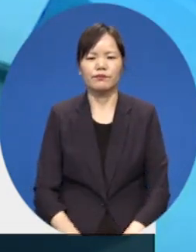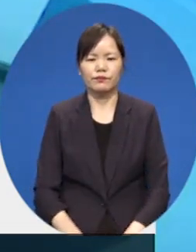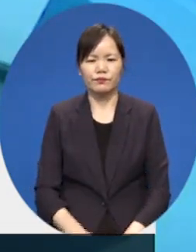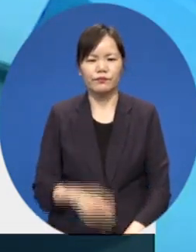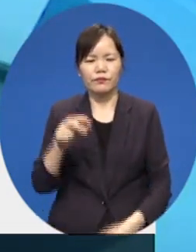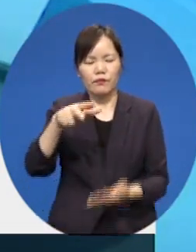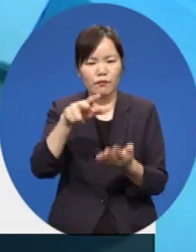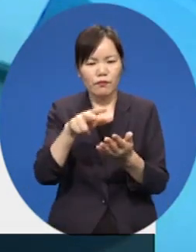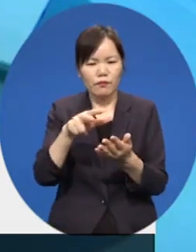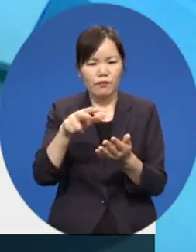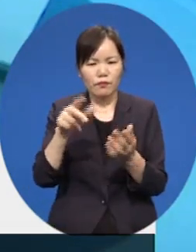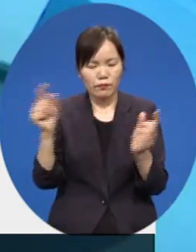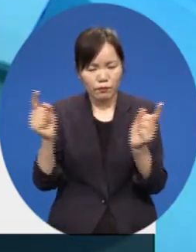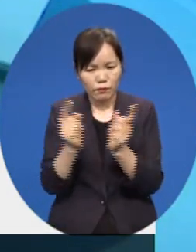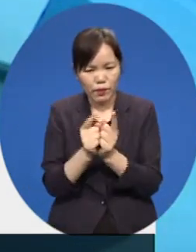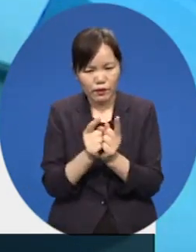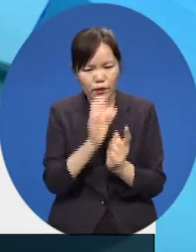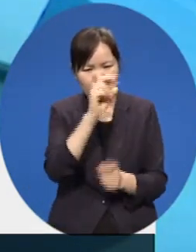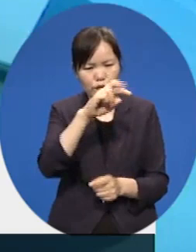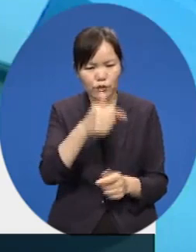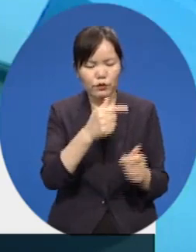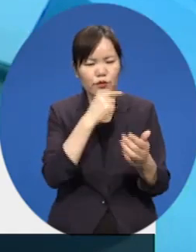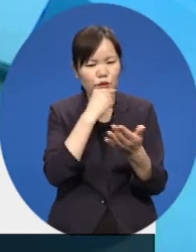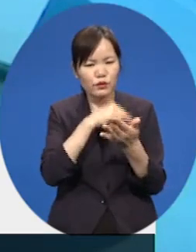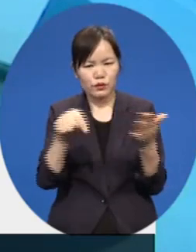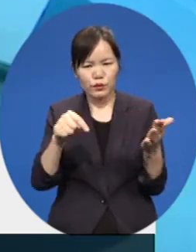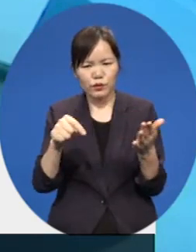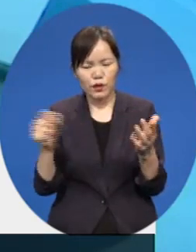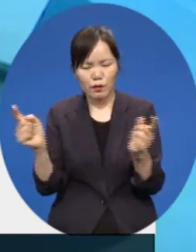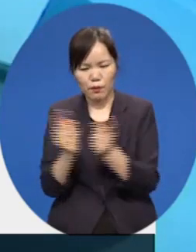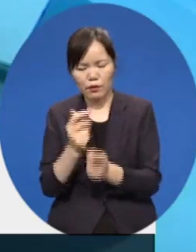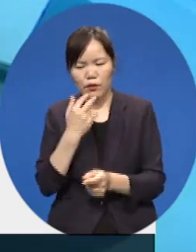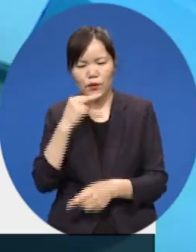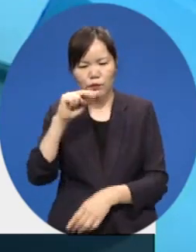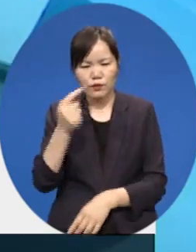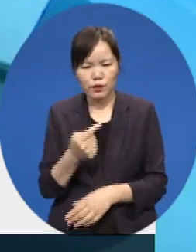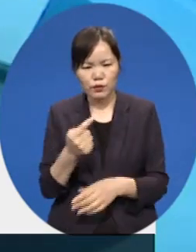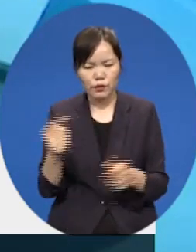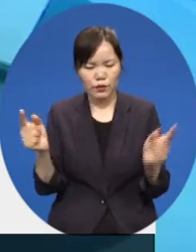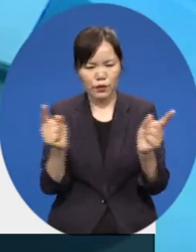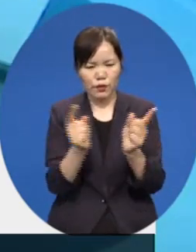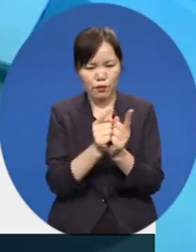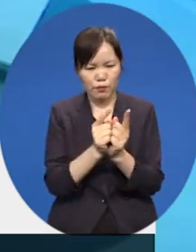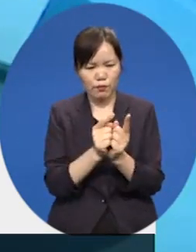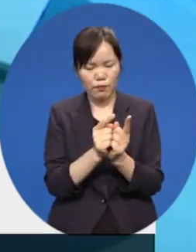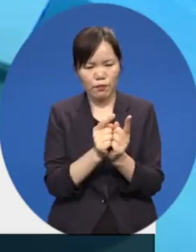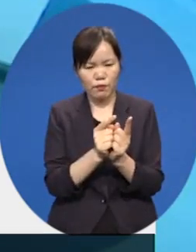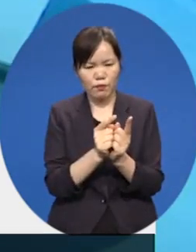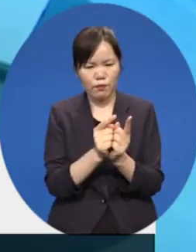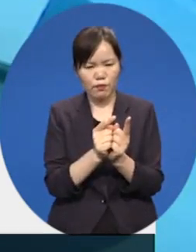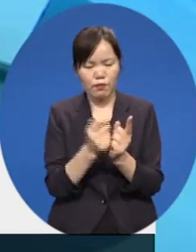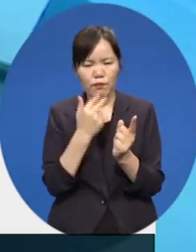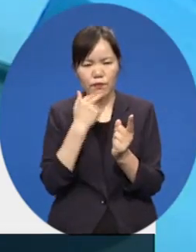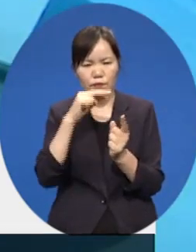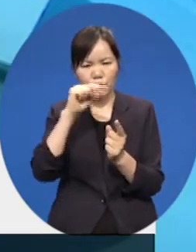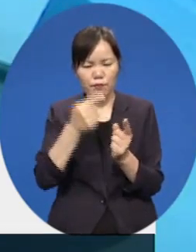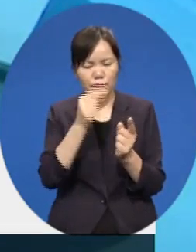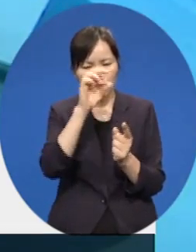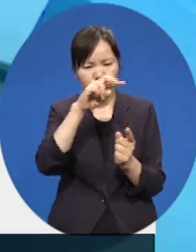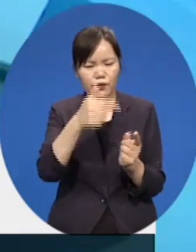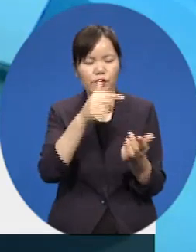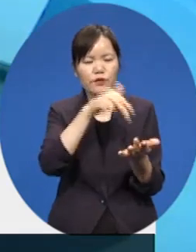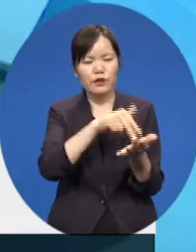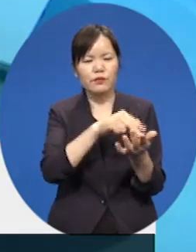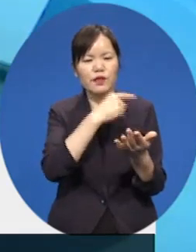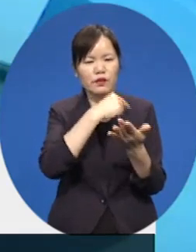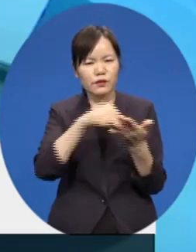만나도 윤석열이 손해, 안 만나도 윤석열이 손해인 이런 꽃놀이 패를 던질 줄 아는 이런 정치적인 테크닉이 최재형 쪽이